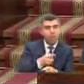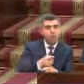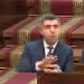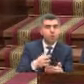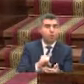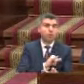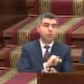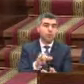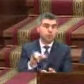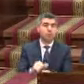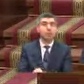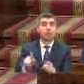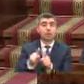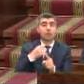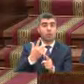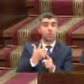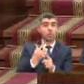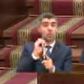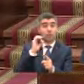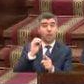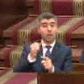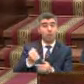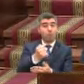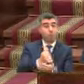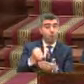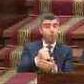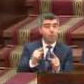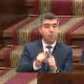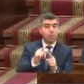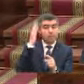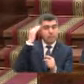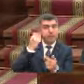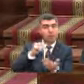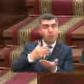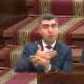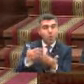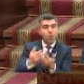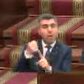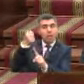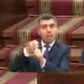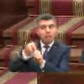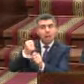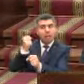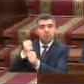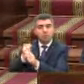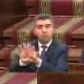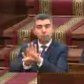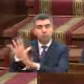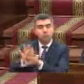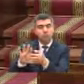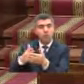جهة، نظراً للدور الحيوي الذي تقوم به هذه المعاصر لتوفير فرص الشغل للشباب وخاصة في العالم